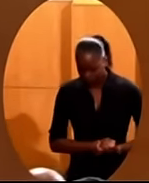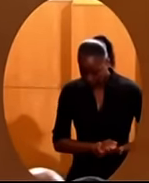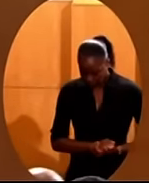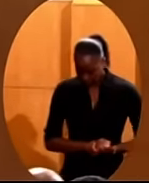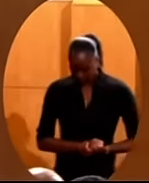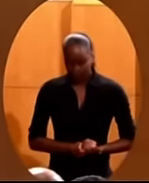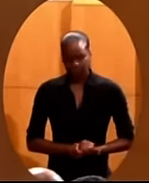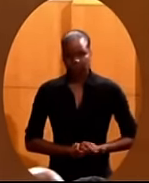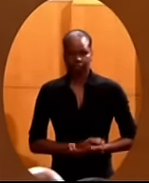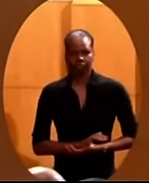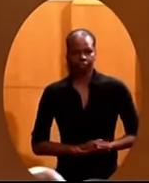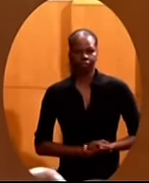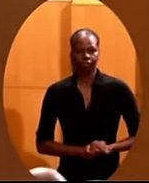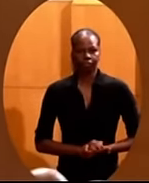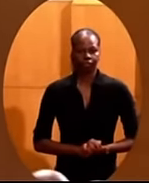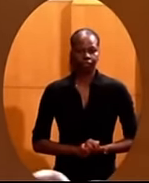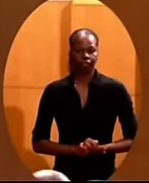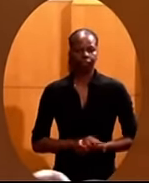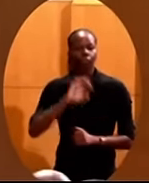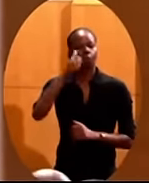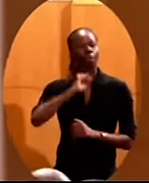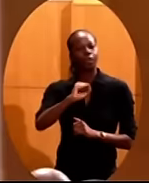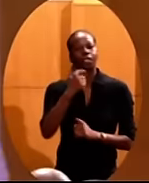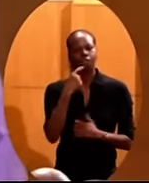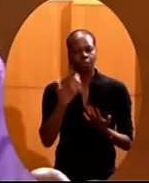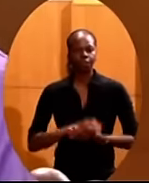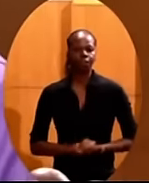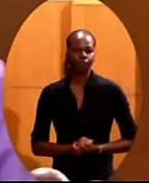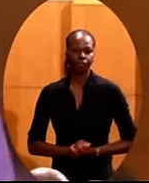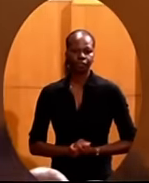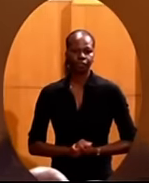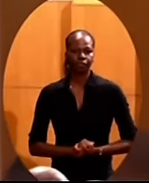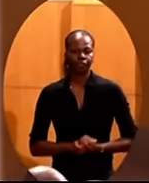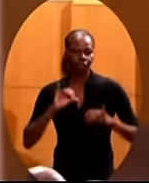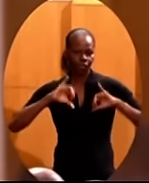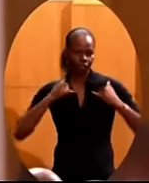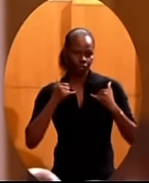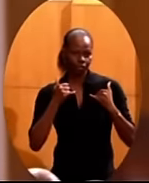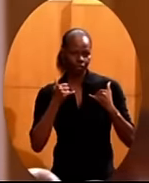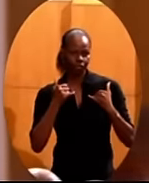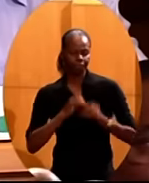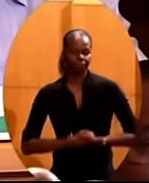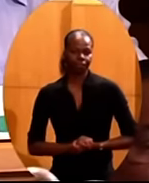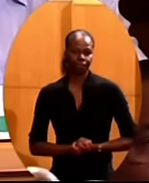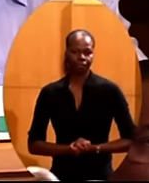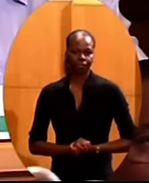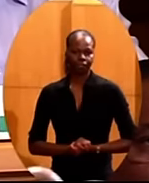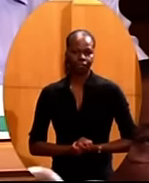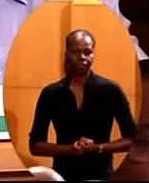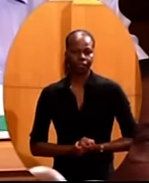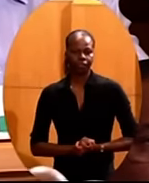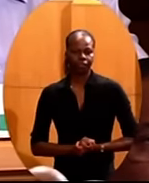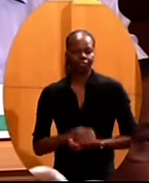priorités notre première priorités c'est la jeunesse TR